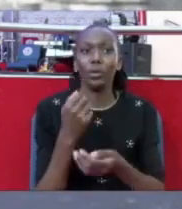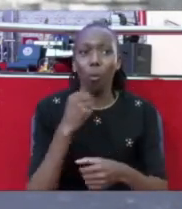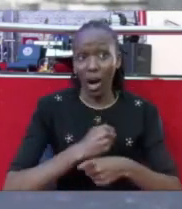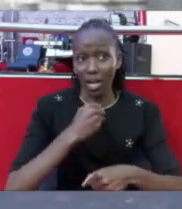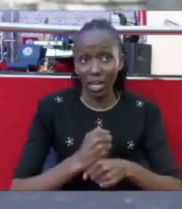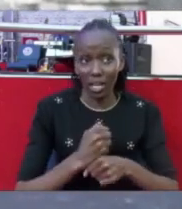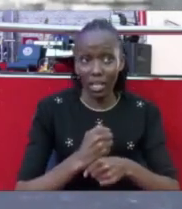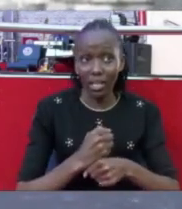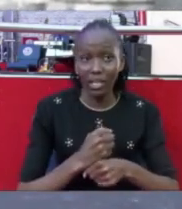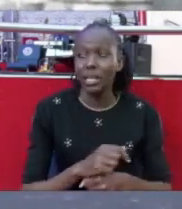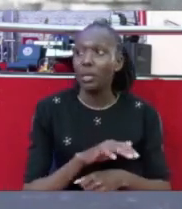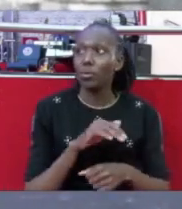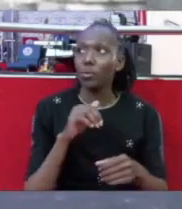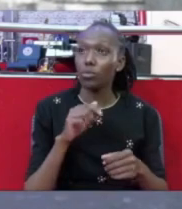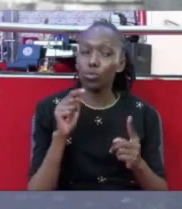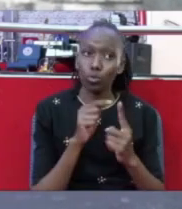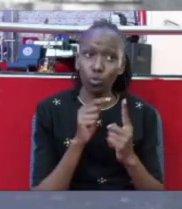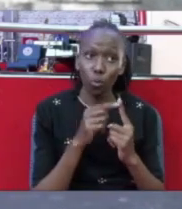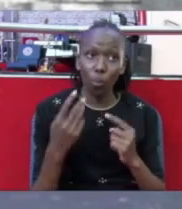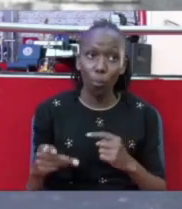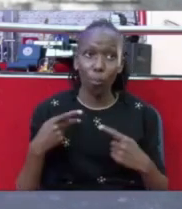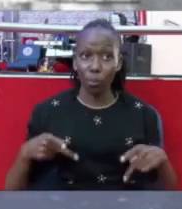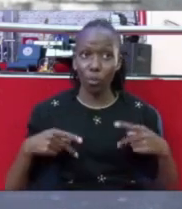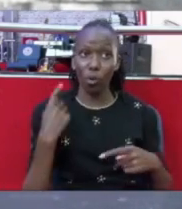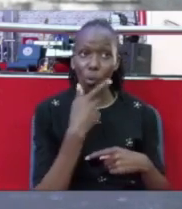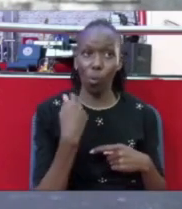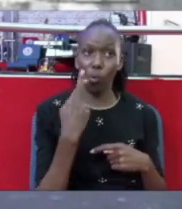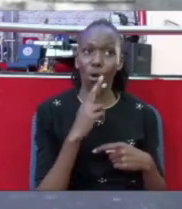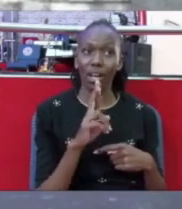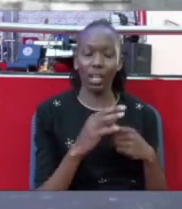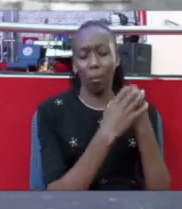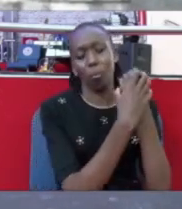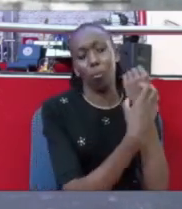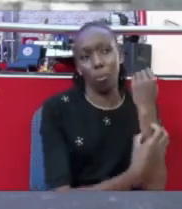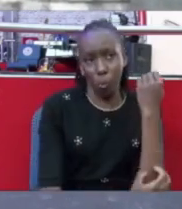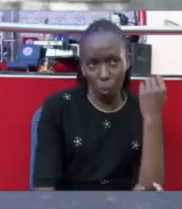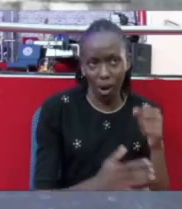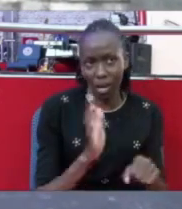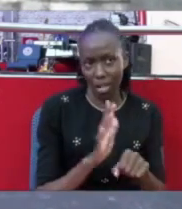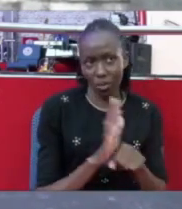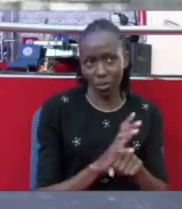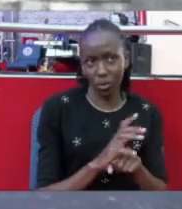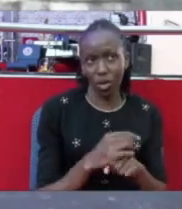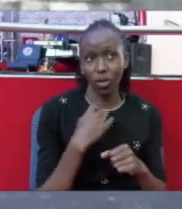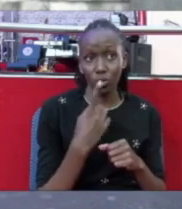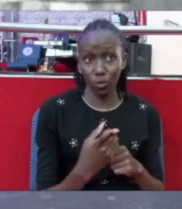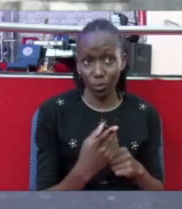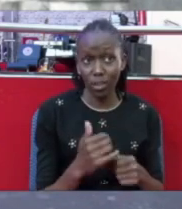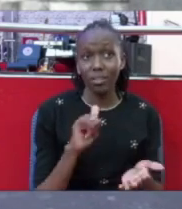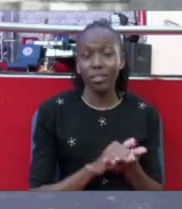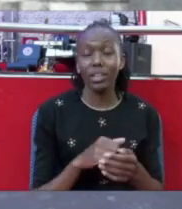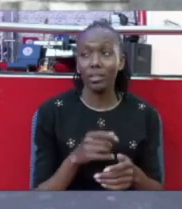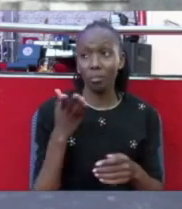poor. Na walikuwa wanaenda kufanya kazi kwa wale watu ambao wamewafanya kuwa maskini. so that they can work in their farms. Ili